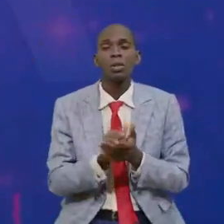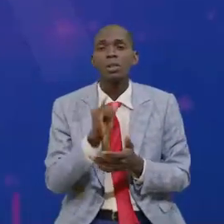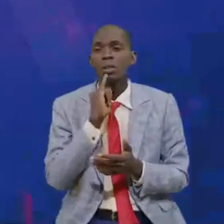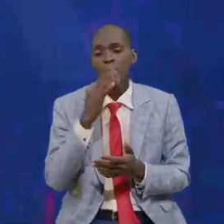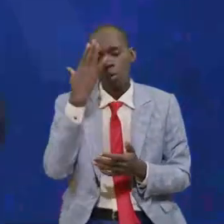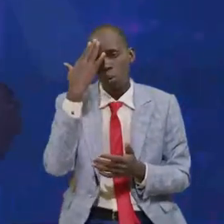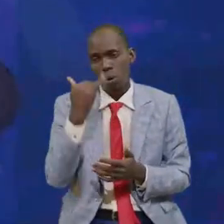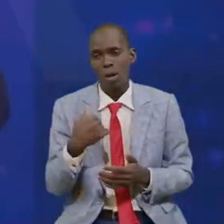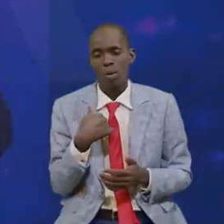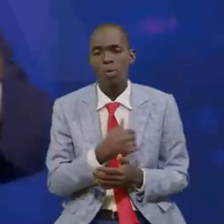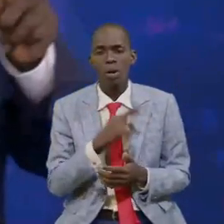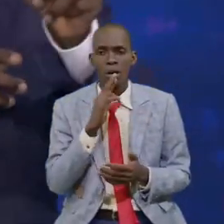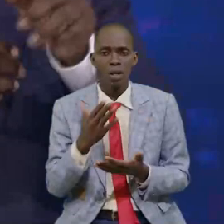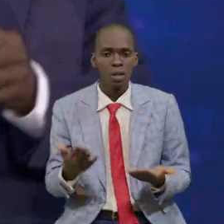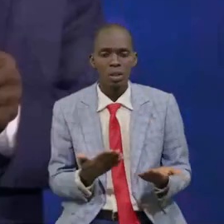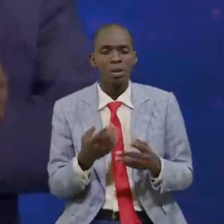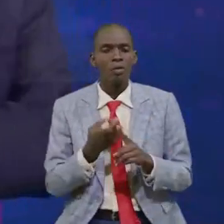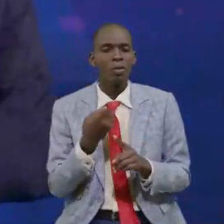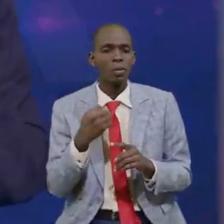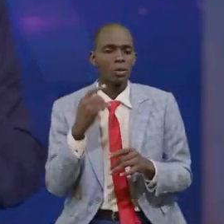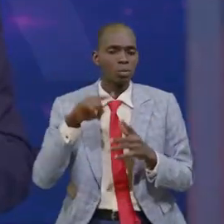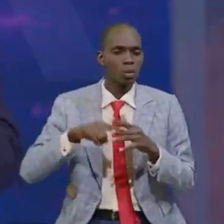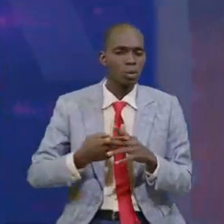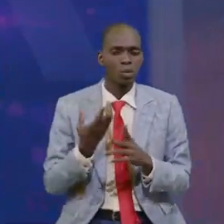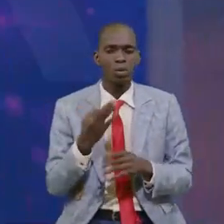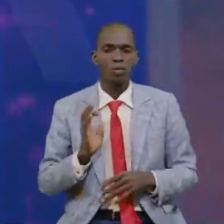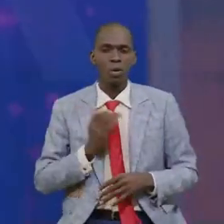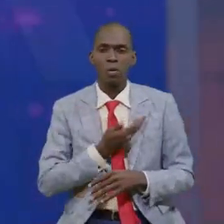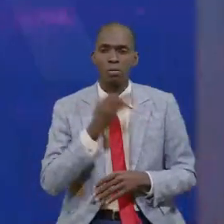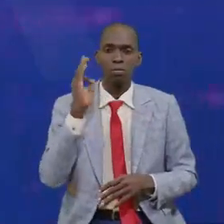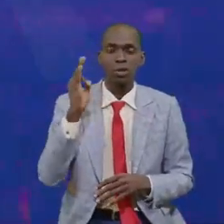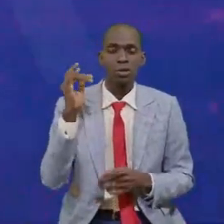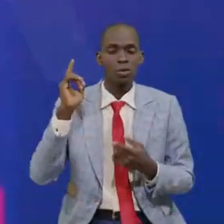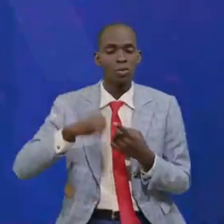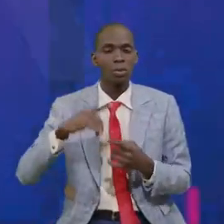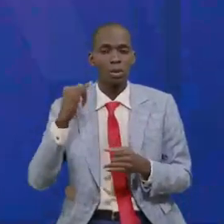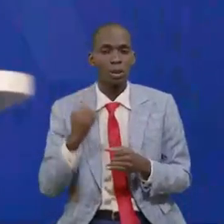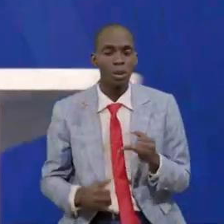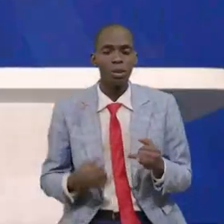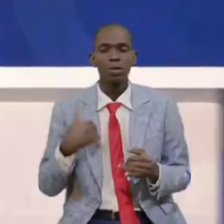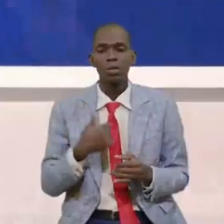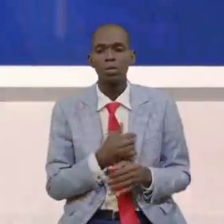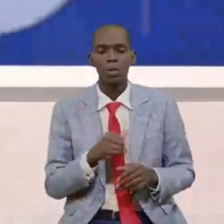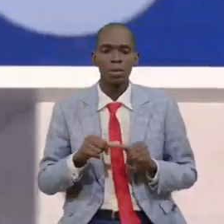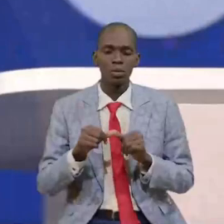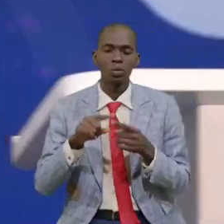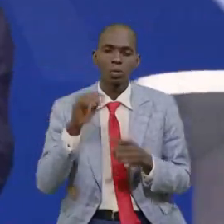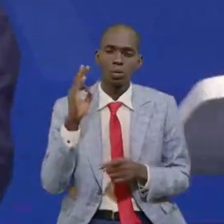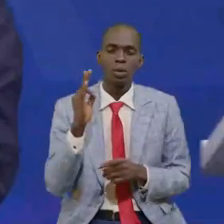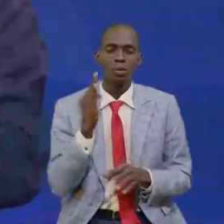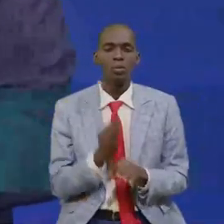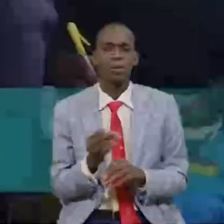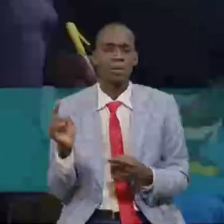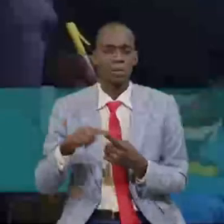Du début de notre ministère jusqu'à la fin, nous prêchons, administrons la foi et il dit jusqu'à la fin.